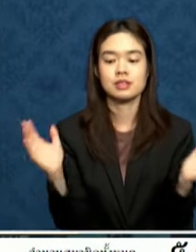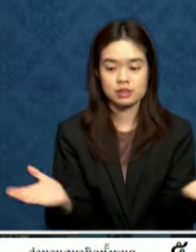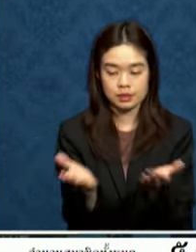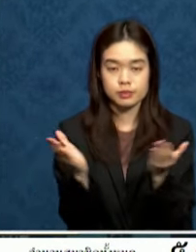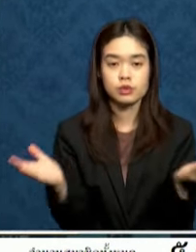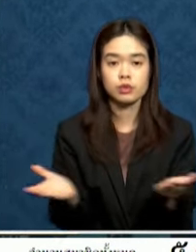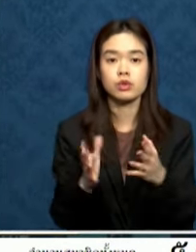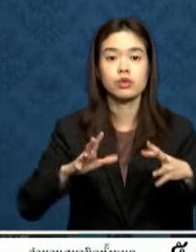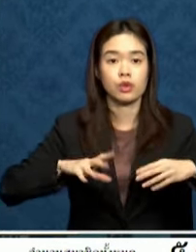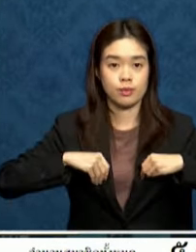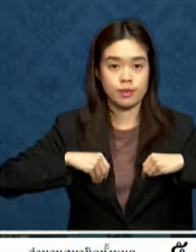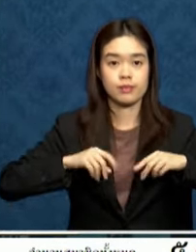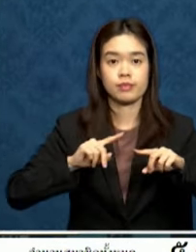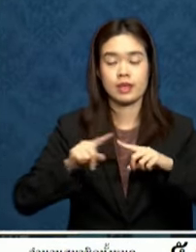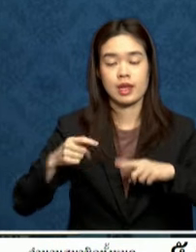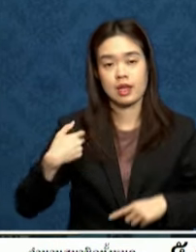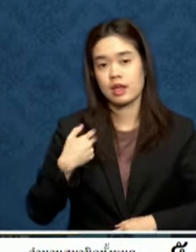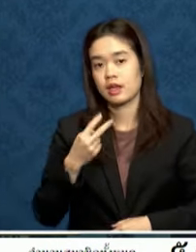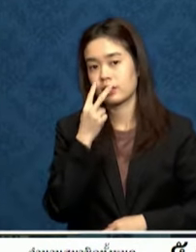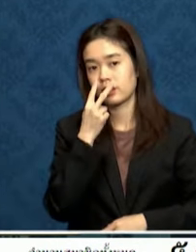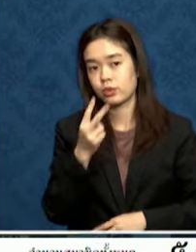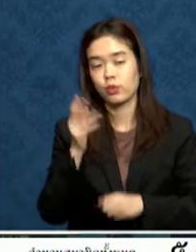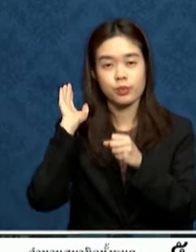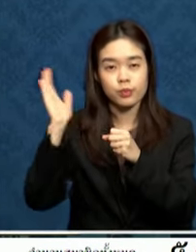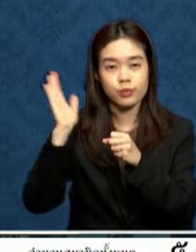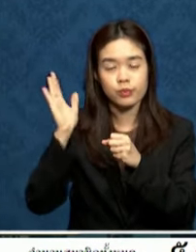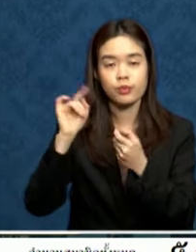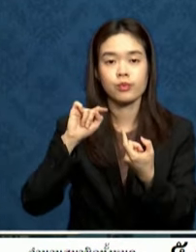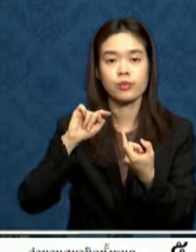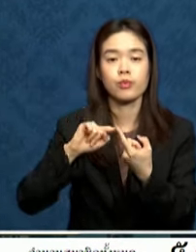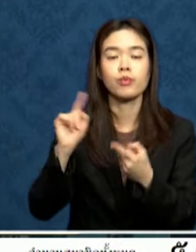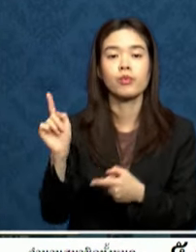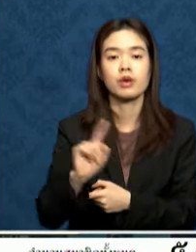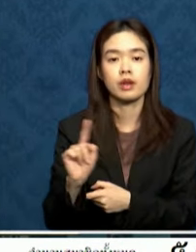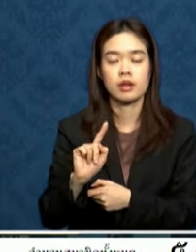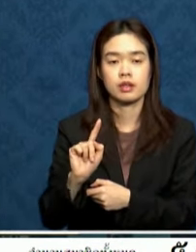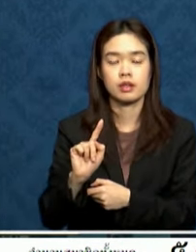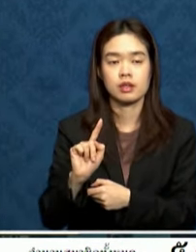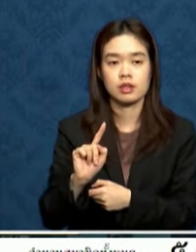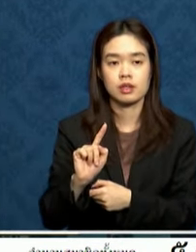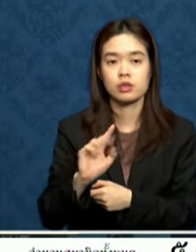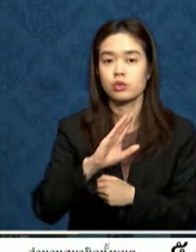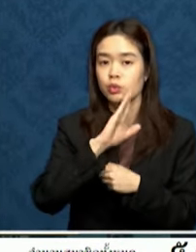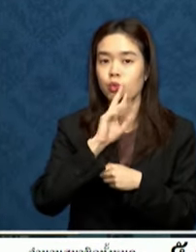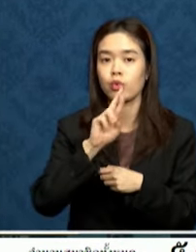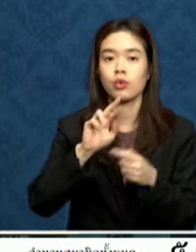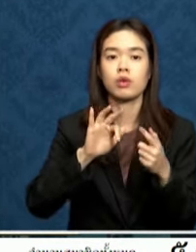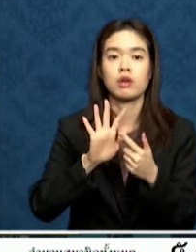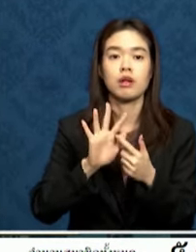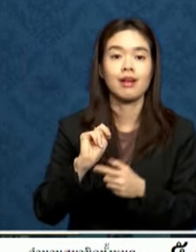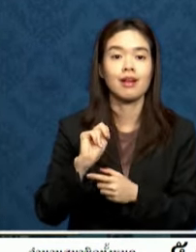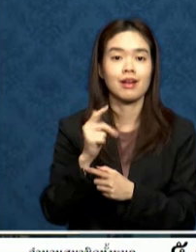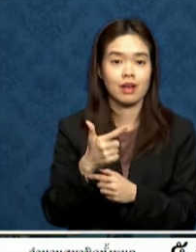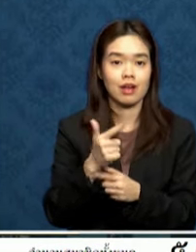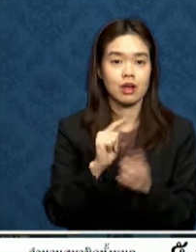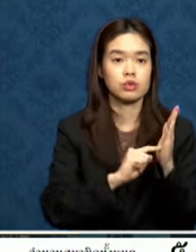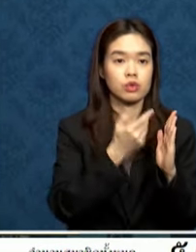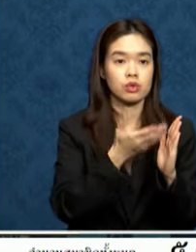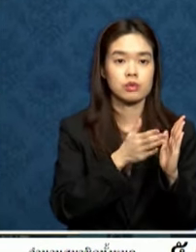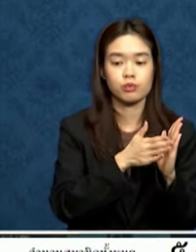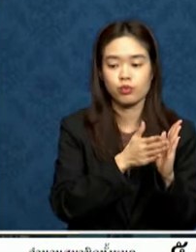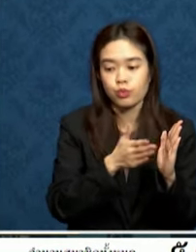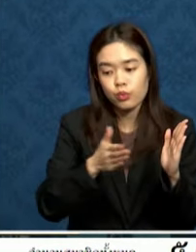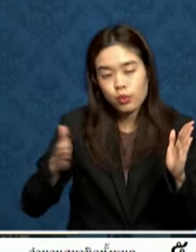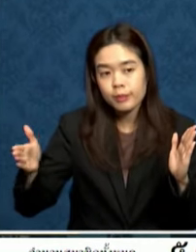ว่าผมแสดงภาพหรือแสดงให้เห็นว่าร่างเนี่ยนำจากเบาสุดไปหา